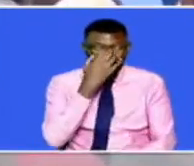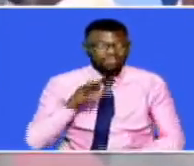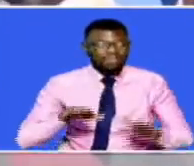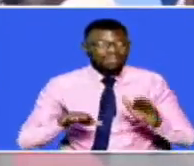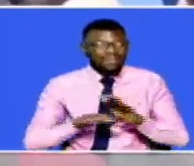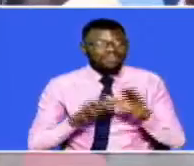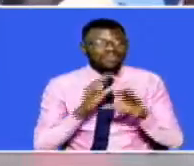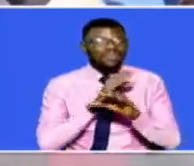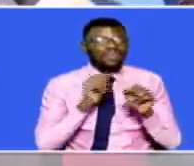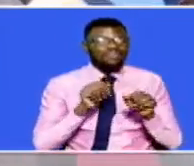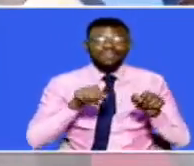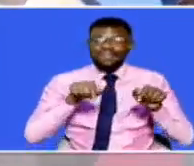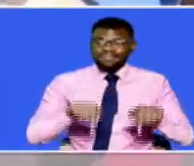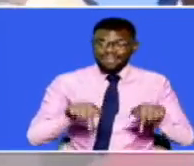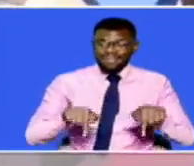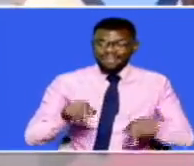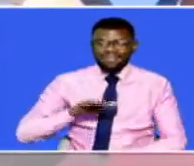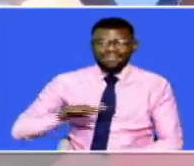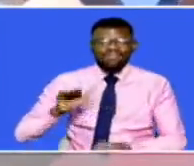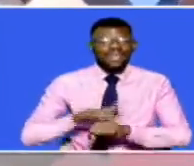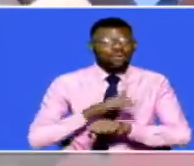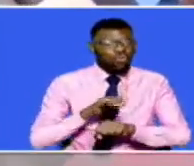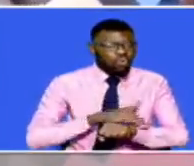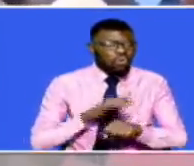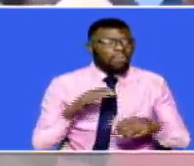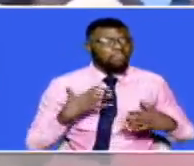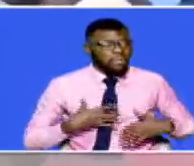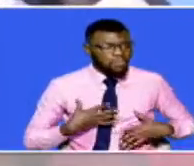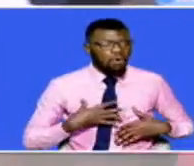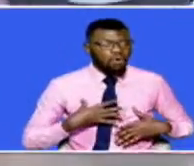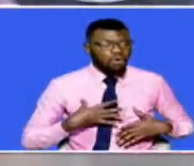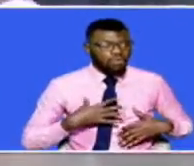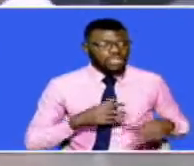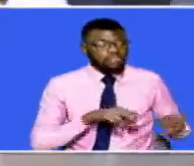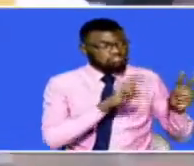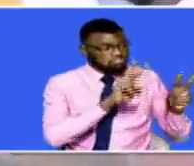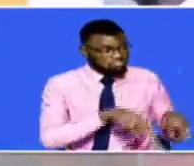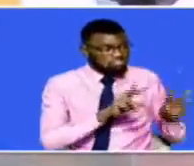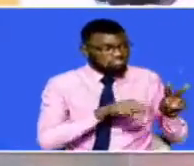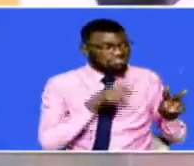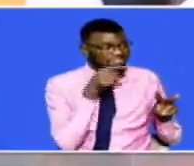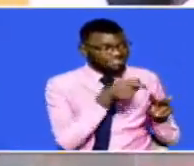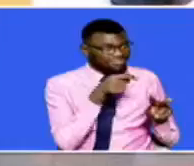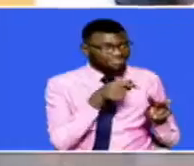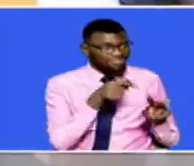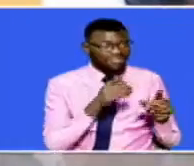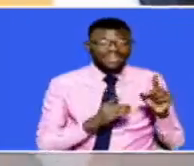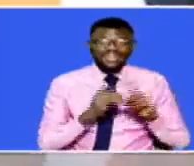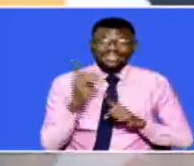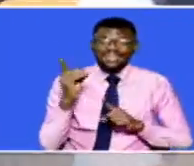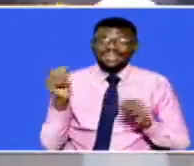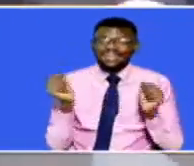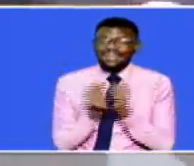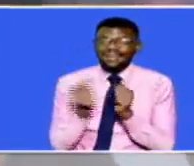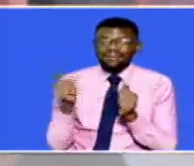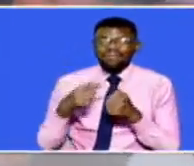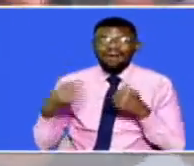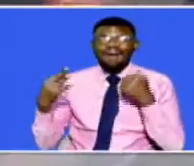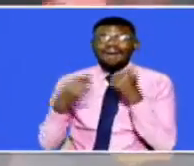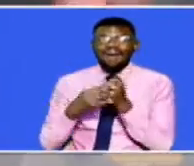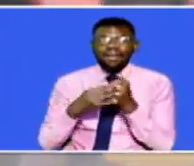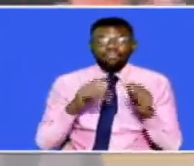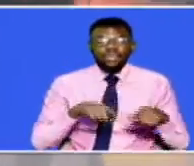Kikuyu leo kwamba wanaokudharau leo tarehe 10 ya August